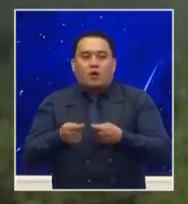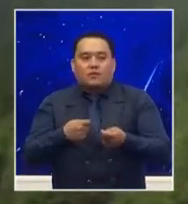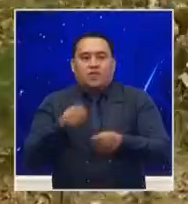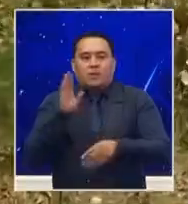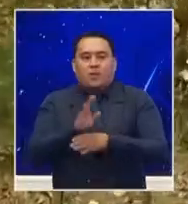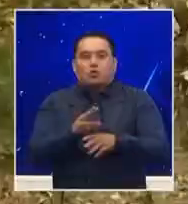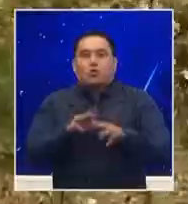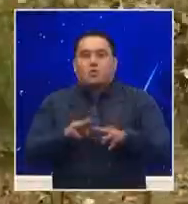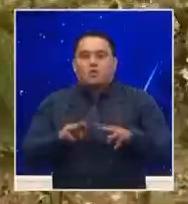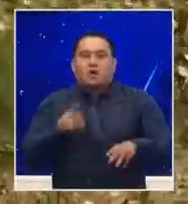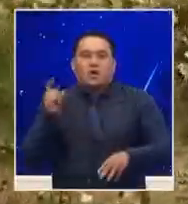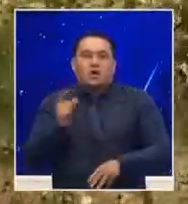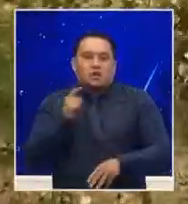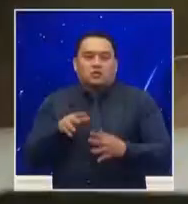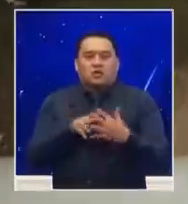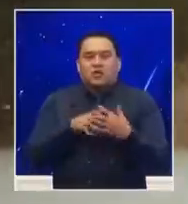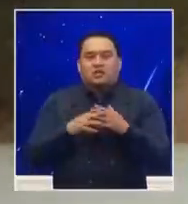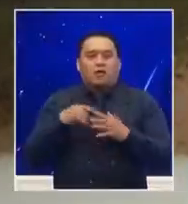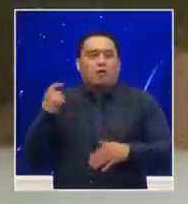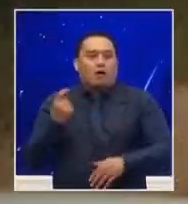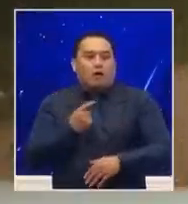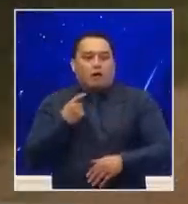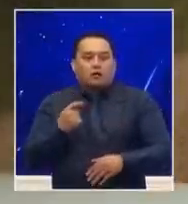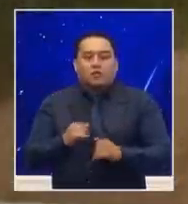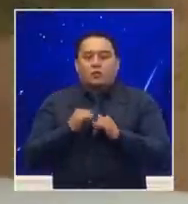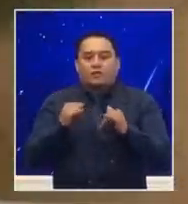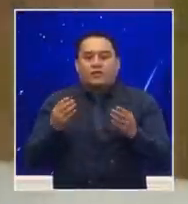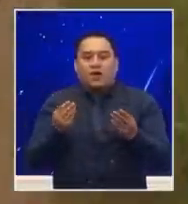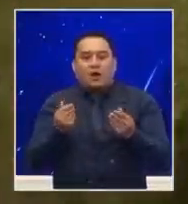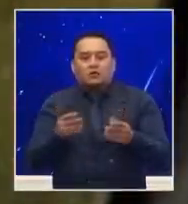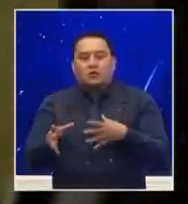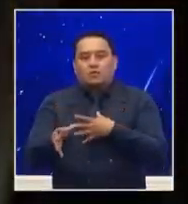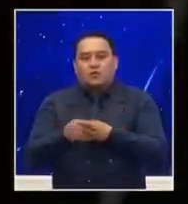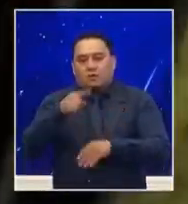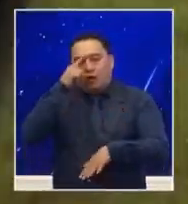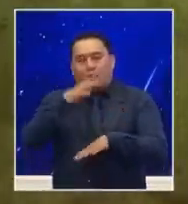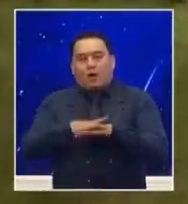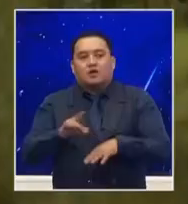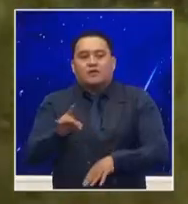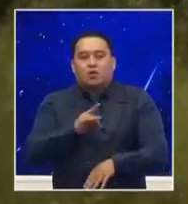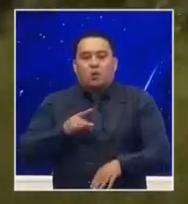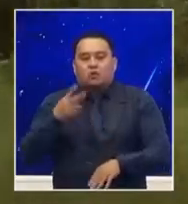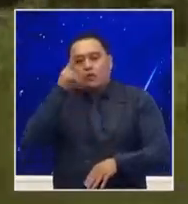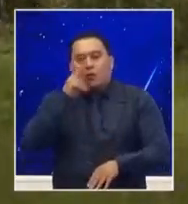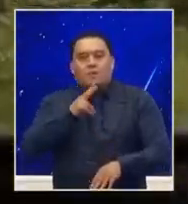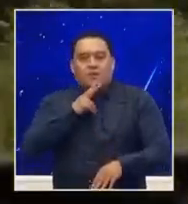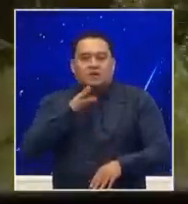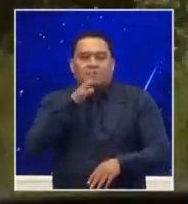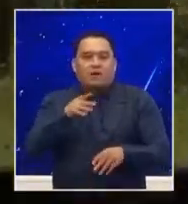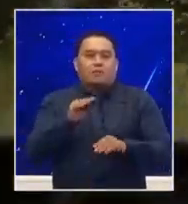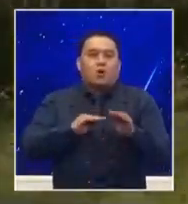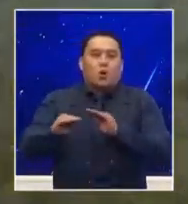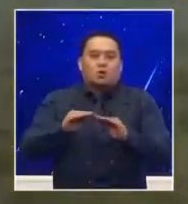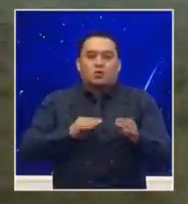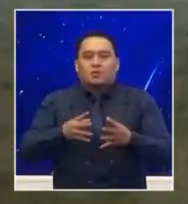поручил Министерствам экологии, сельского хозяйства, индустрии и финансов совместно с акиматами регионов в двухмесячный срок